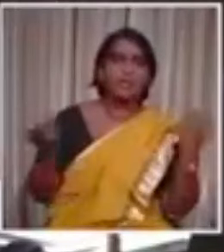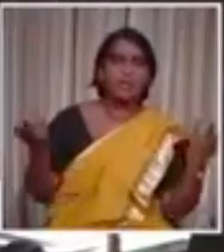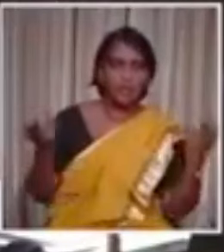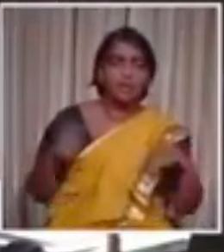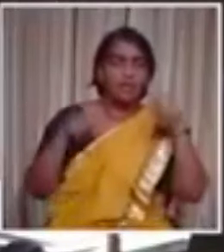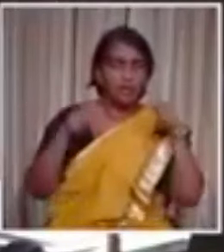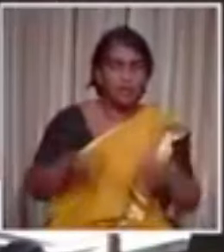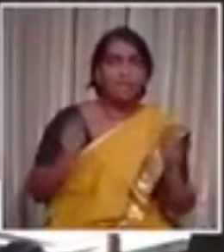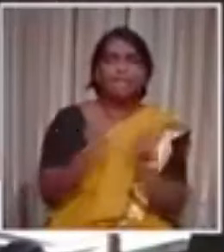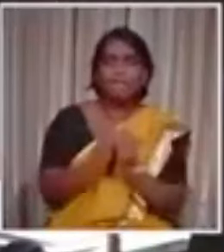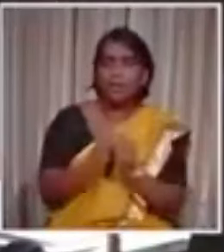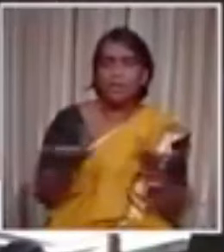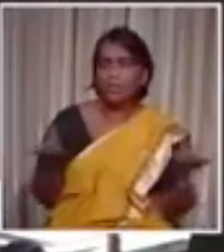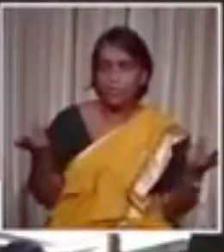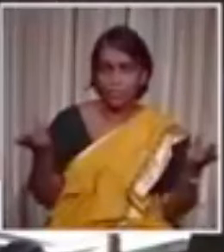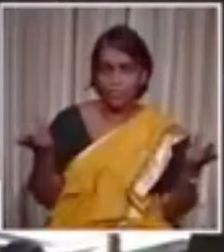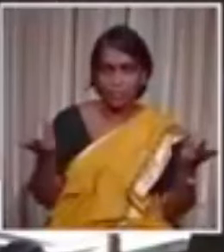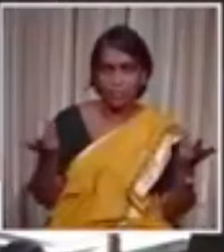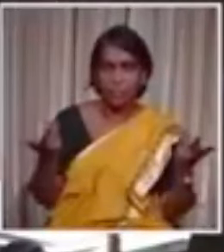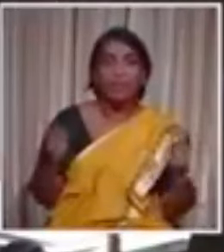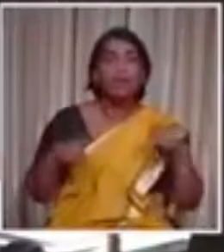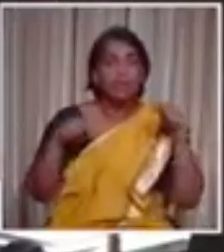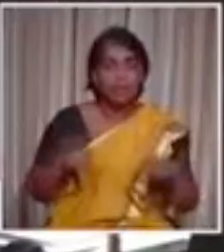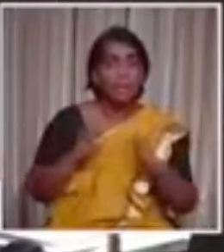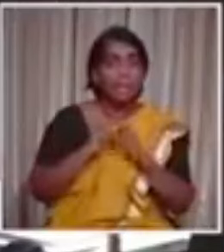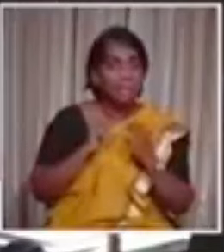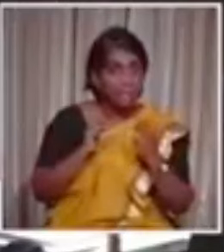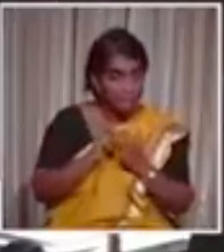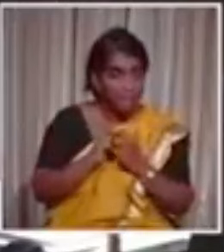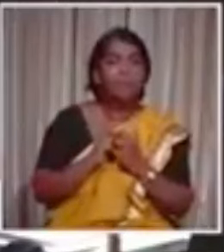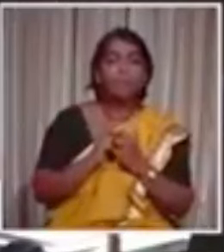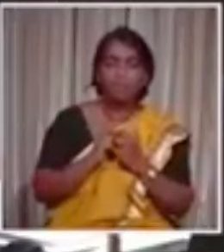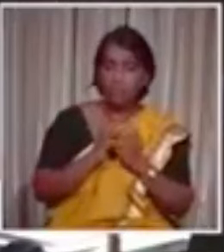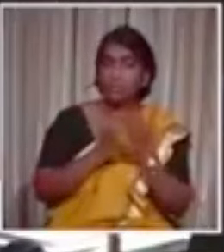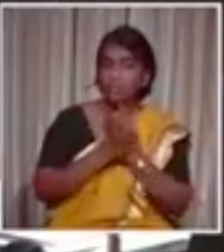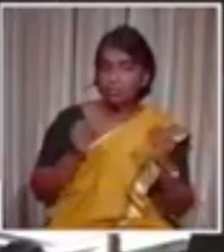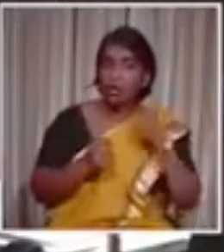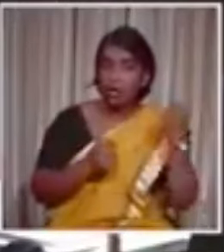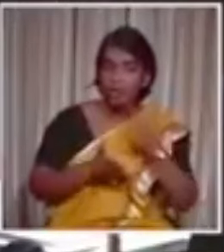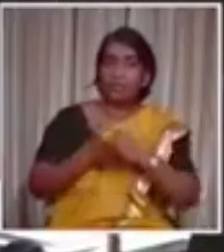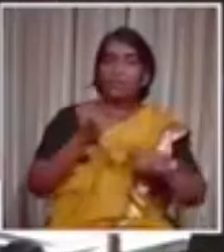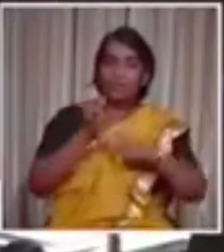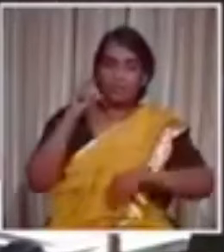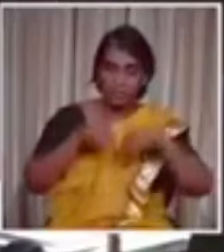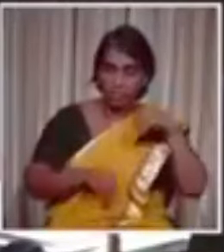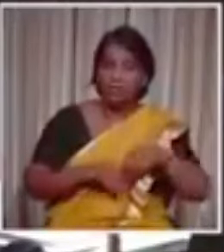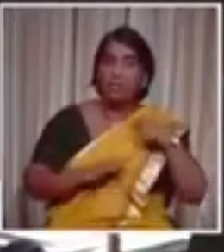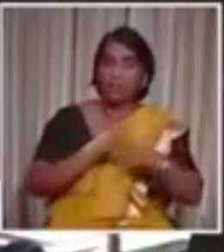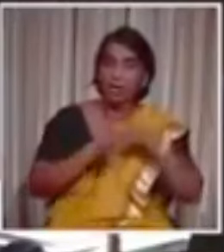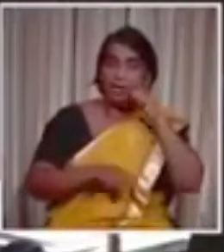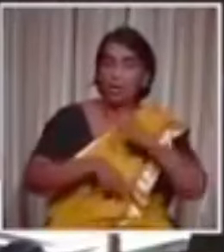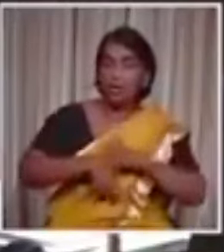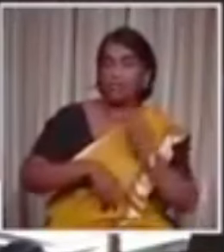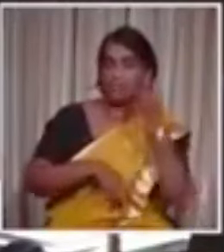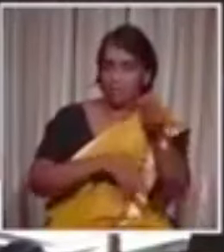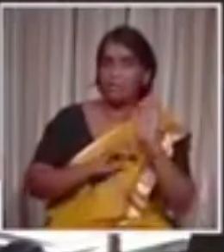යුතු වන්නේ කුමක්ද කරු නියෝජක කතානායකතුමනි? මේ අර්බුදයෙන් ගොඩ එන්න නම් නව ජනවරමකට අපේ රටේ ජනතාවට අවස්ථාවක් ලබා